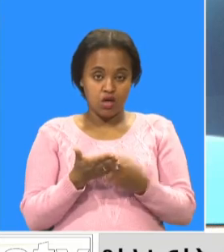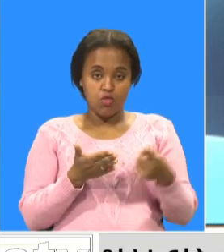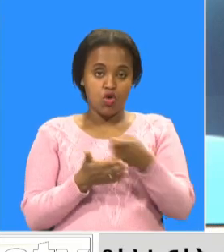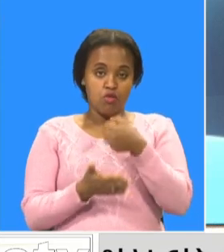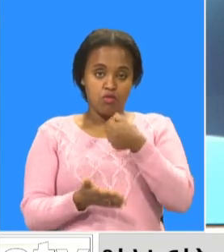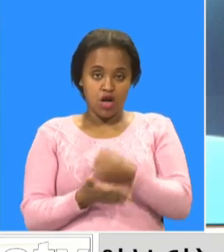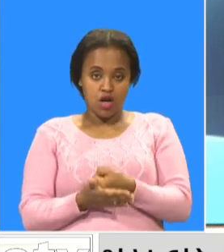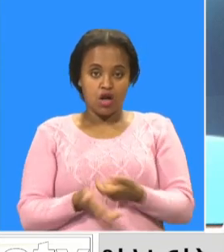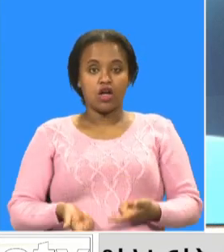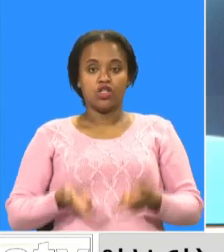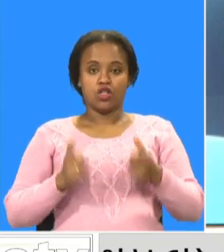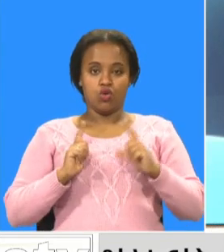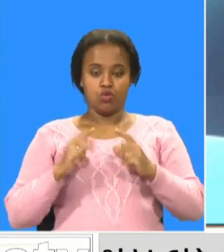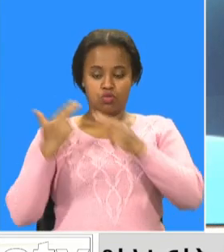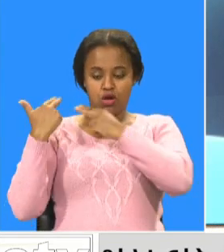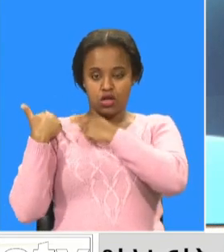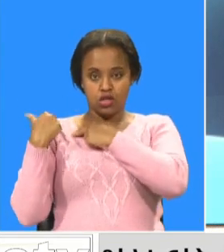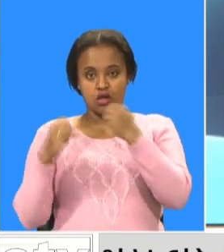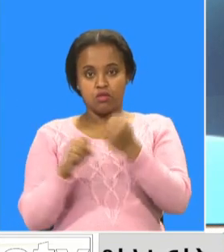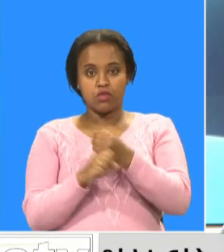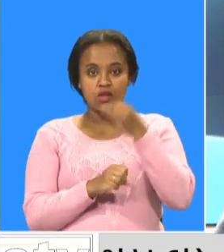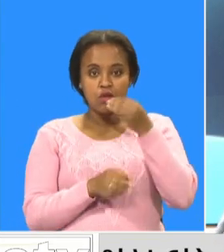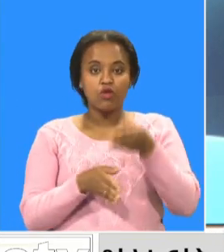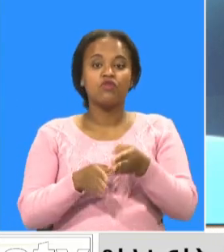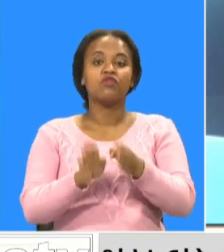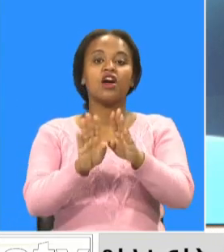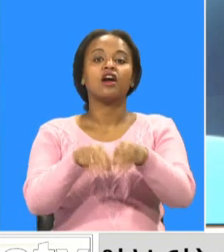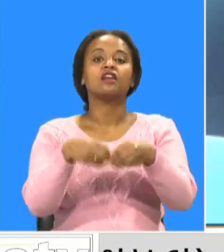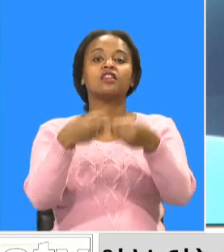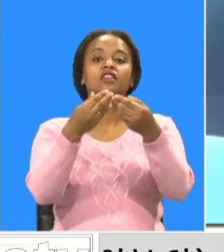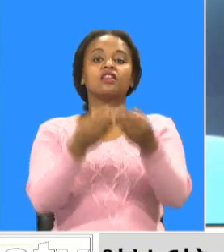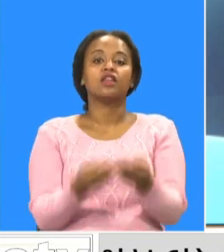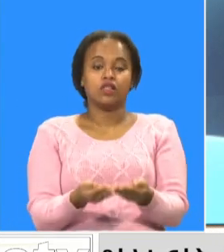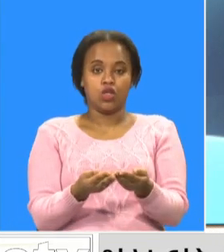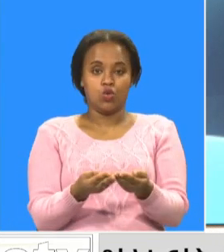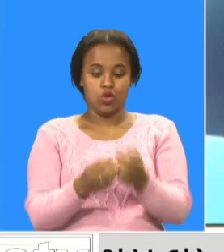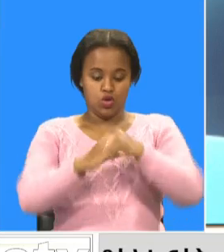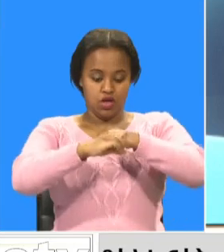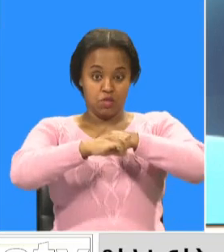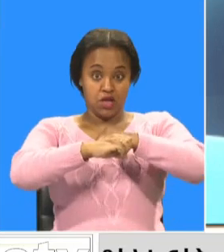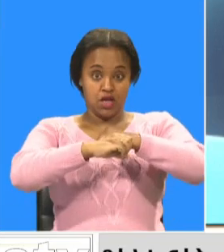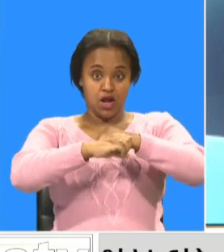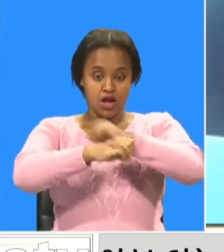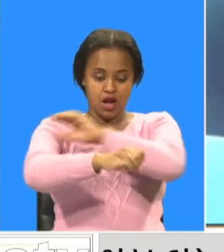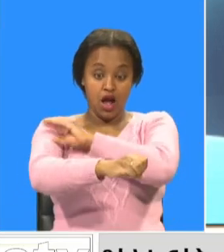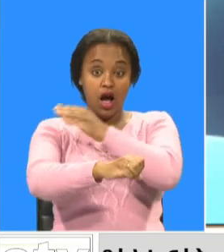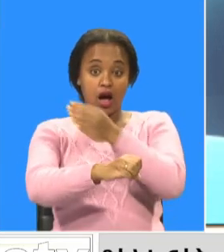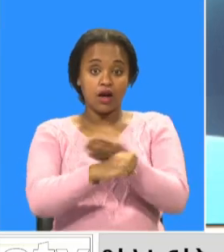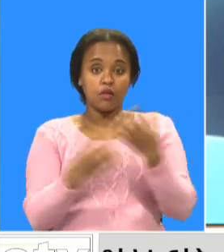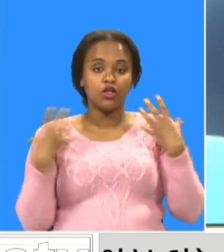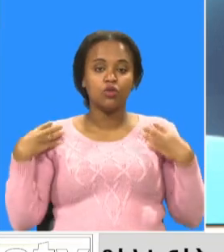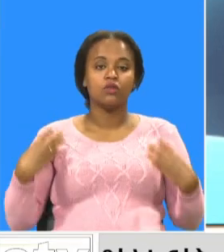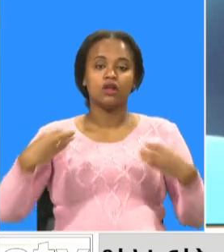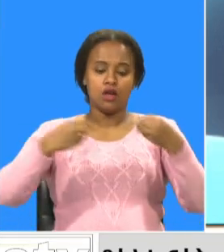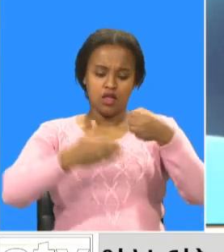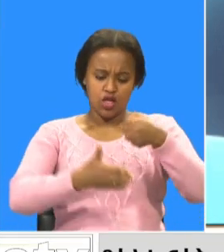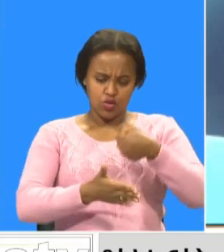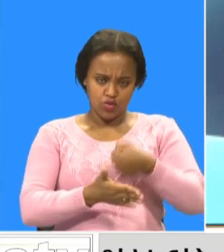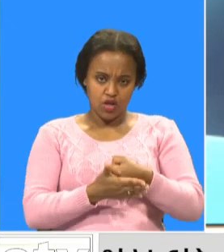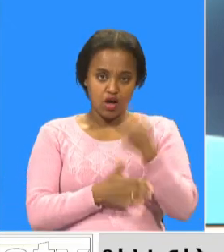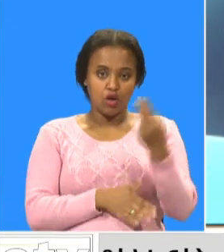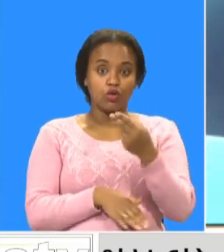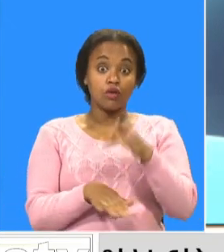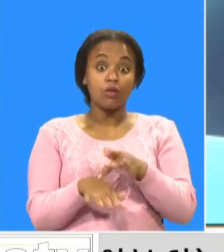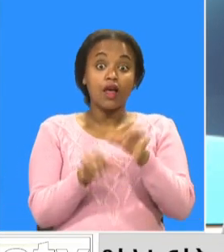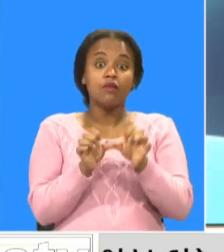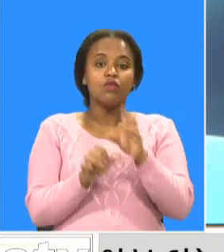መረጋጋጫ ይኖራቸዋል። በባለስልጣን መስሪያ ቤቱም ፍቃድ ተሰጥቷቸው የመከላከል አቅማቸውም ደህንነታቸውም ተረጋግጦ ጥቅም ላይ